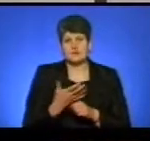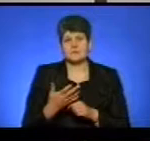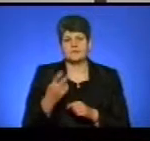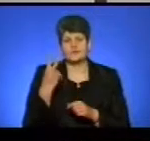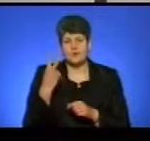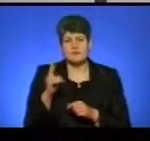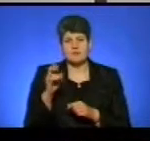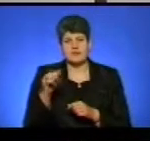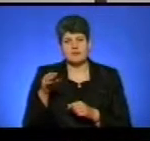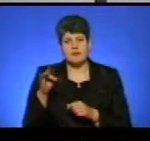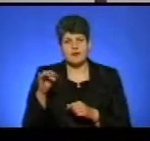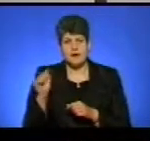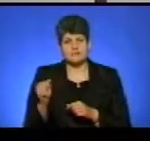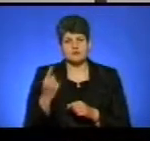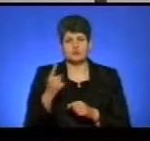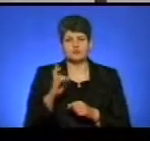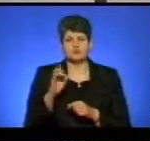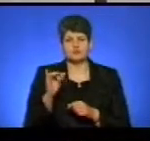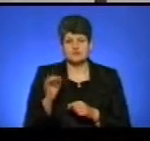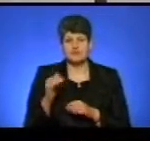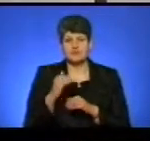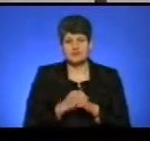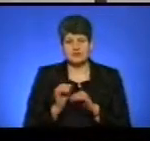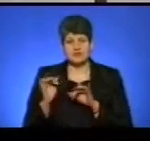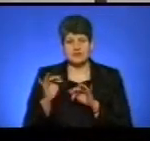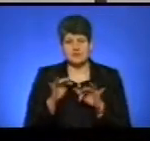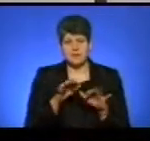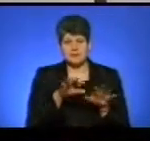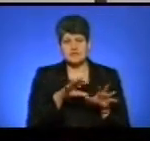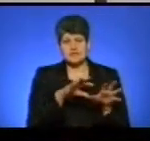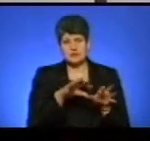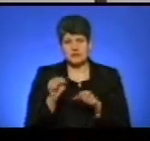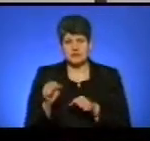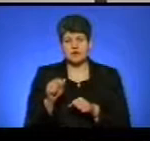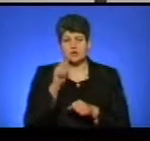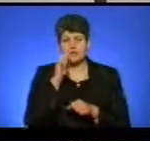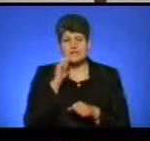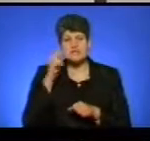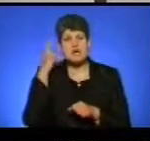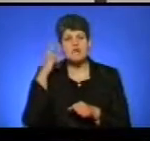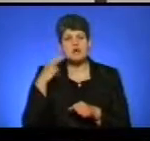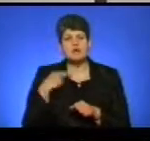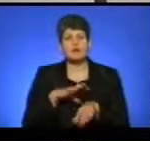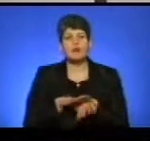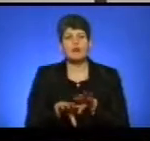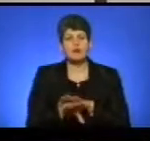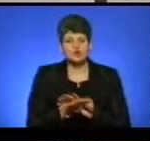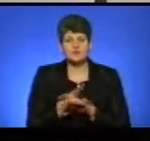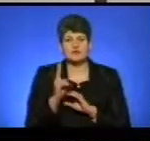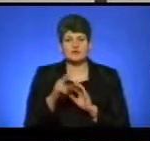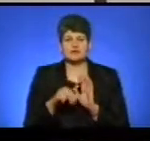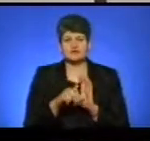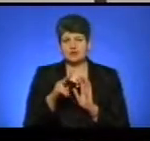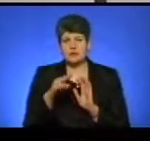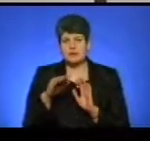і «Нікополь». Увечері того дня російські кораблі напали на них і захопили українських моряків «Ополон». 26 листопада в